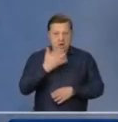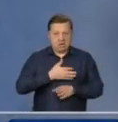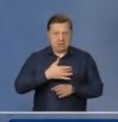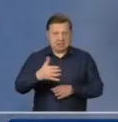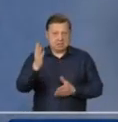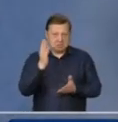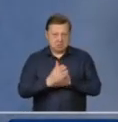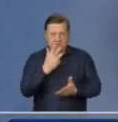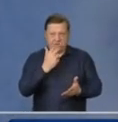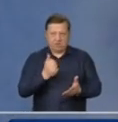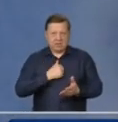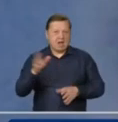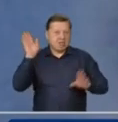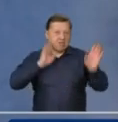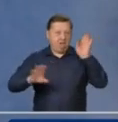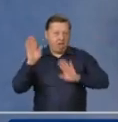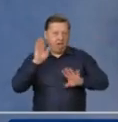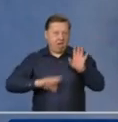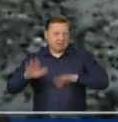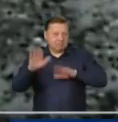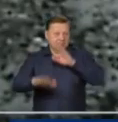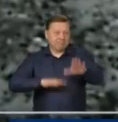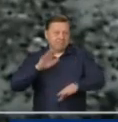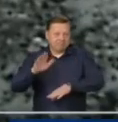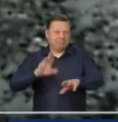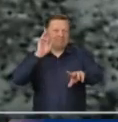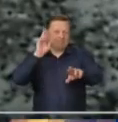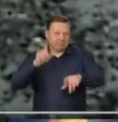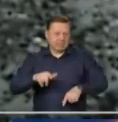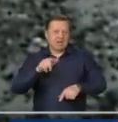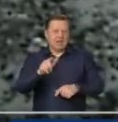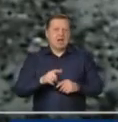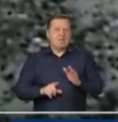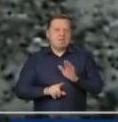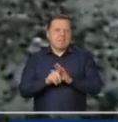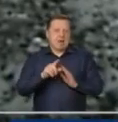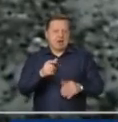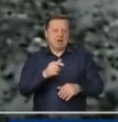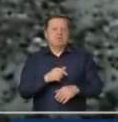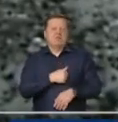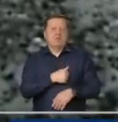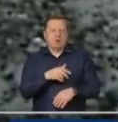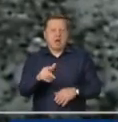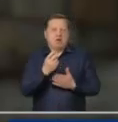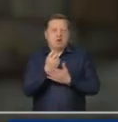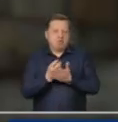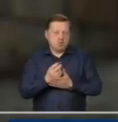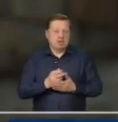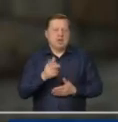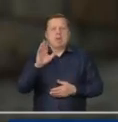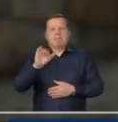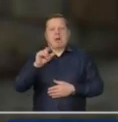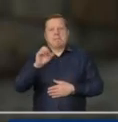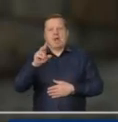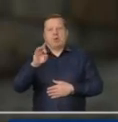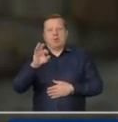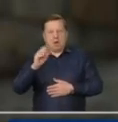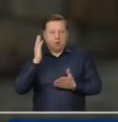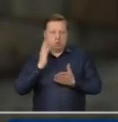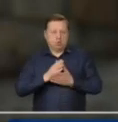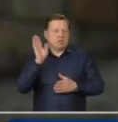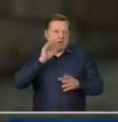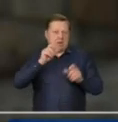co widać po śladach niedźwiedzia zostawionych na śniegu. Wysoka jak na luty temperatura sprawiła, że na Babiej Górze obudził się niedźwiedź. Spaceruje już sobie tutaj